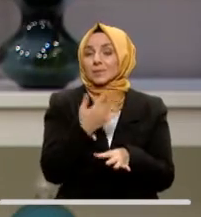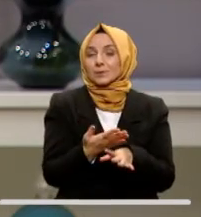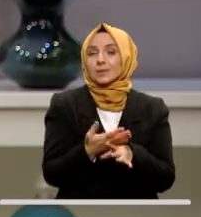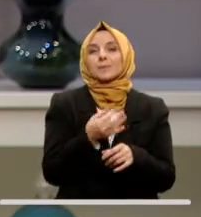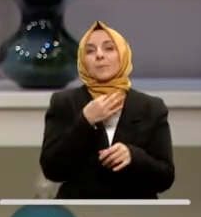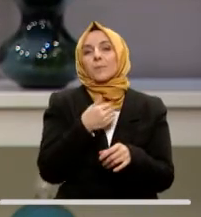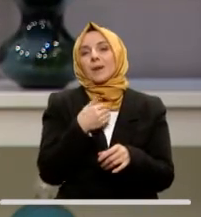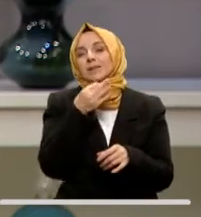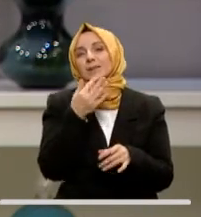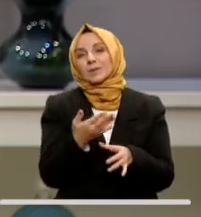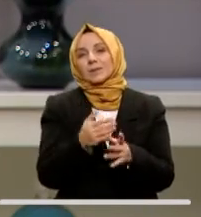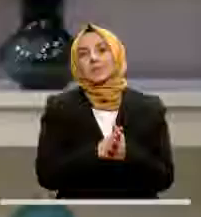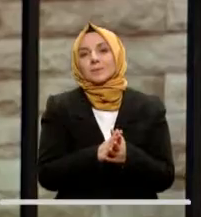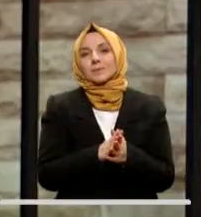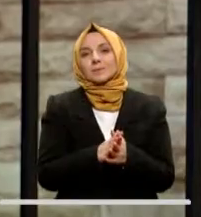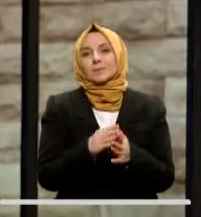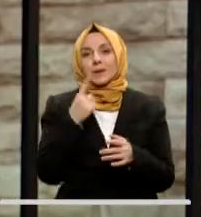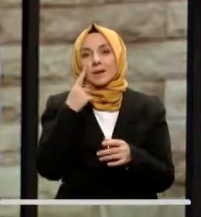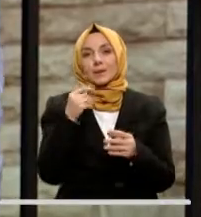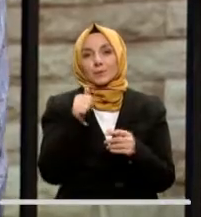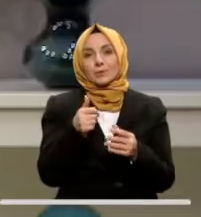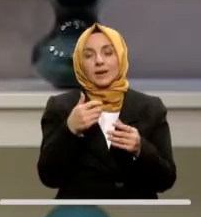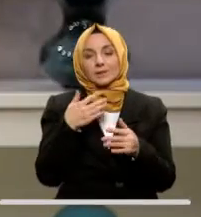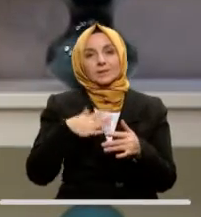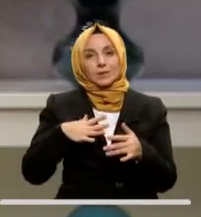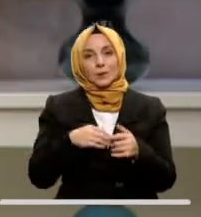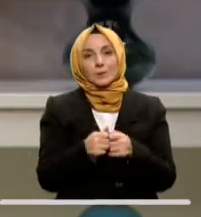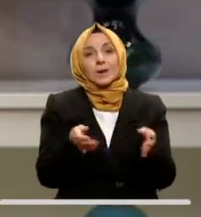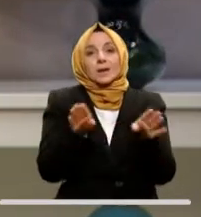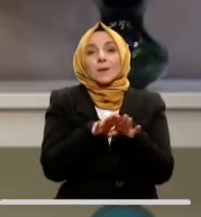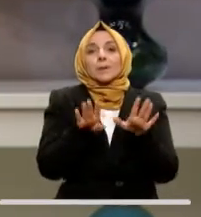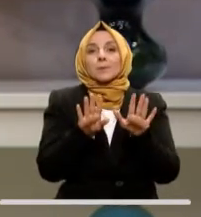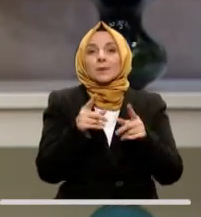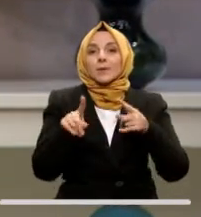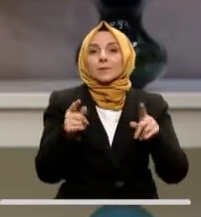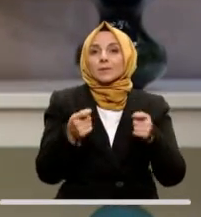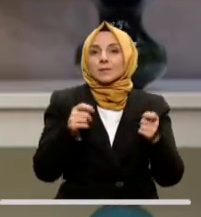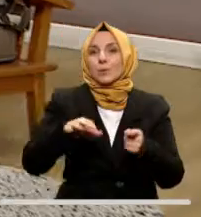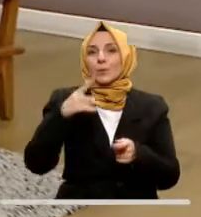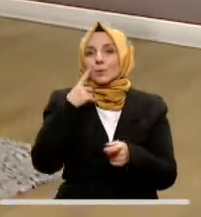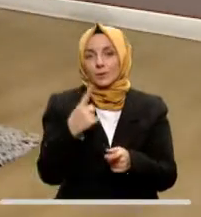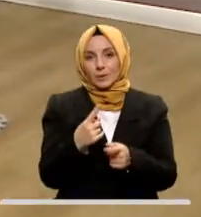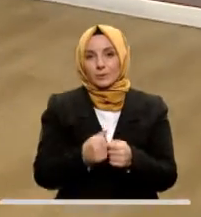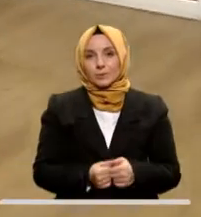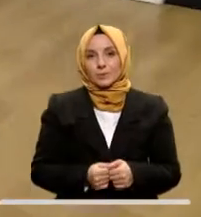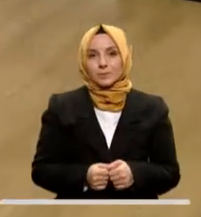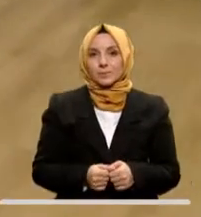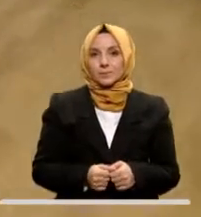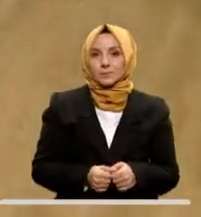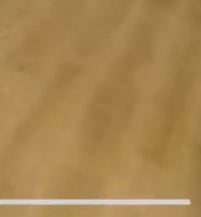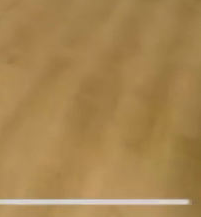ediyorum Yarın aldım bilgiler için hayırlı günler diliyorum Efendim kapatmadan hemen muhtelif işler köşemize geçiyoruz ha